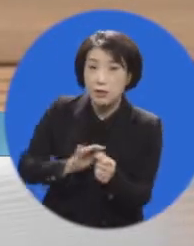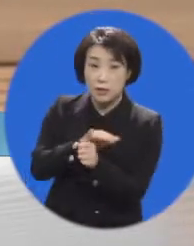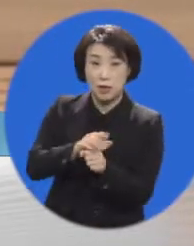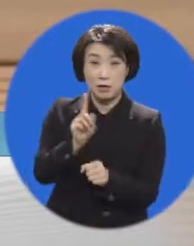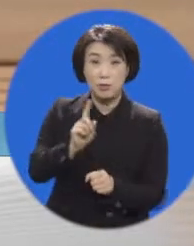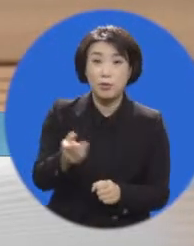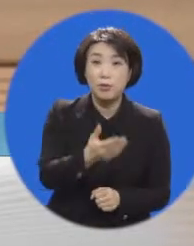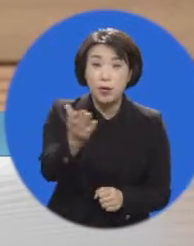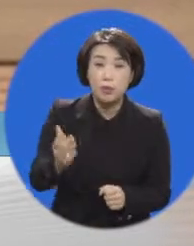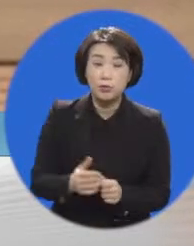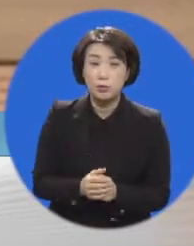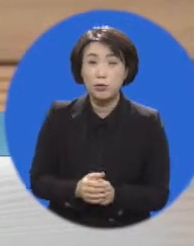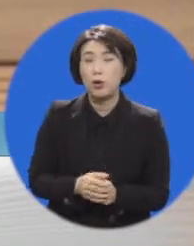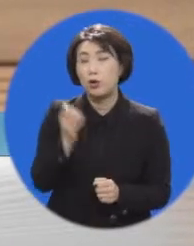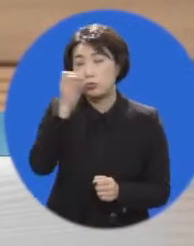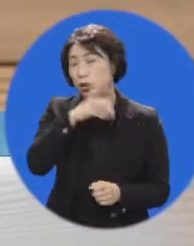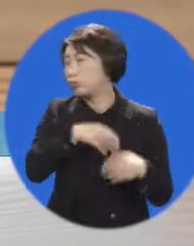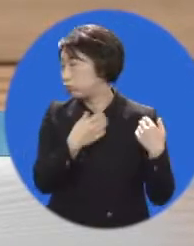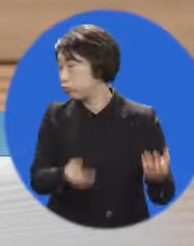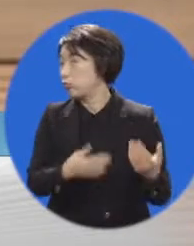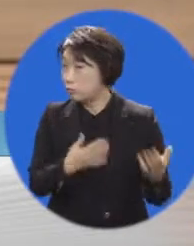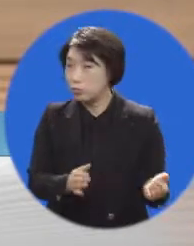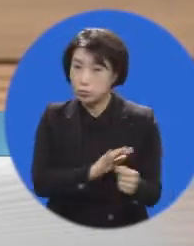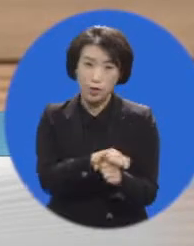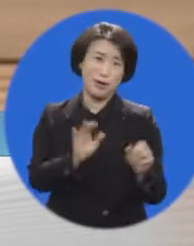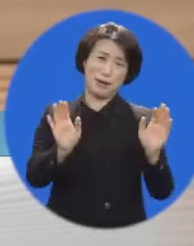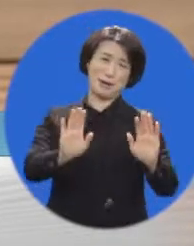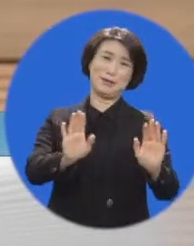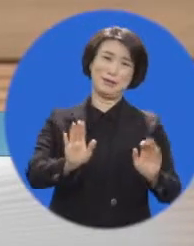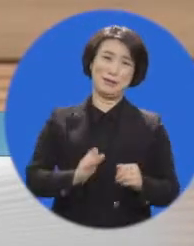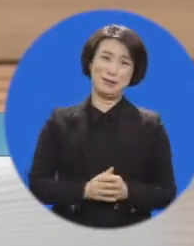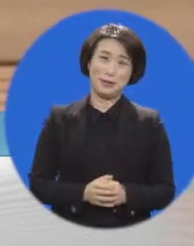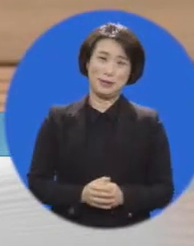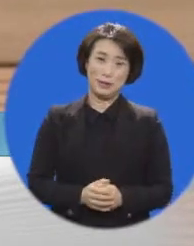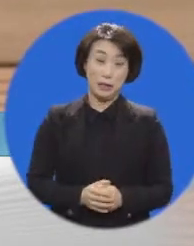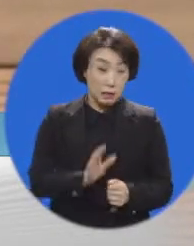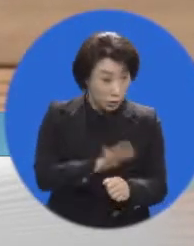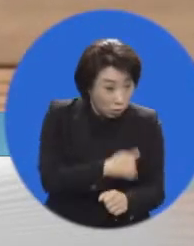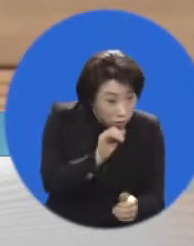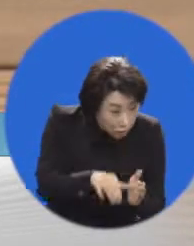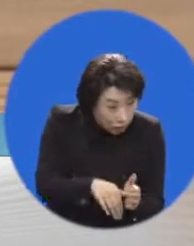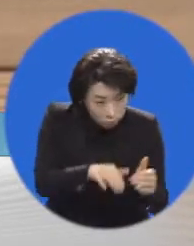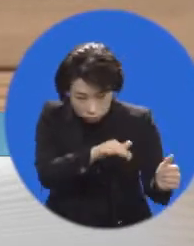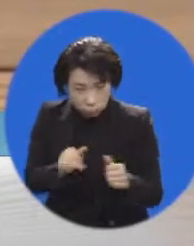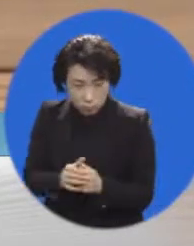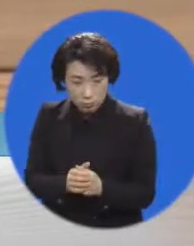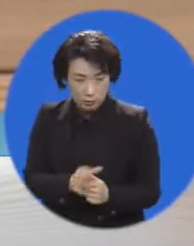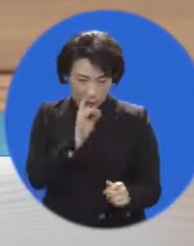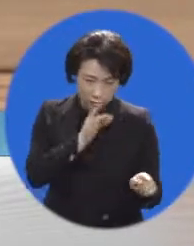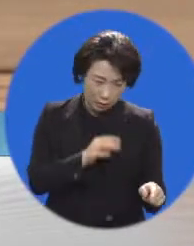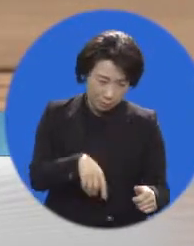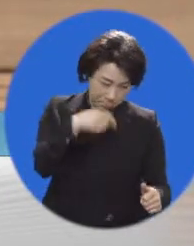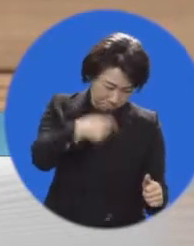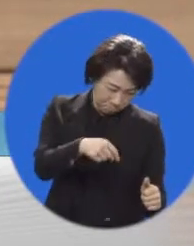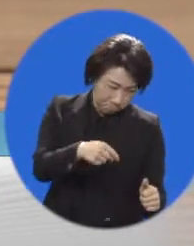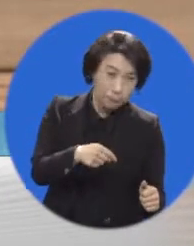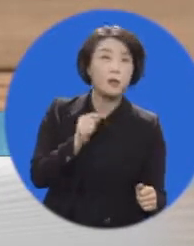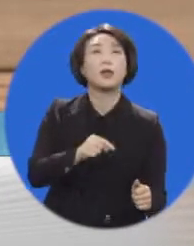것은 아무렇게나 내비두는 게 사랑이 아니야. 잘못하면 안 되도록 가르치는 게